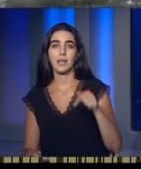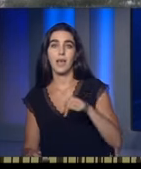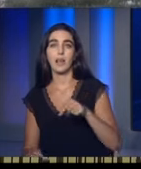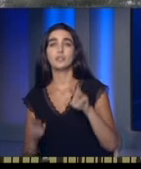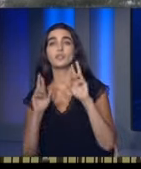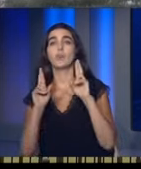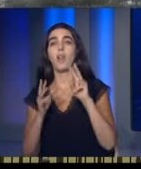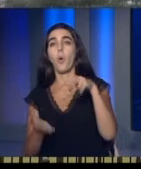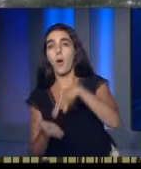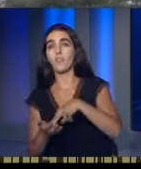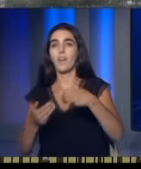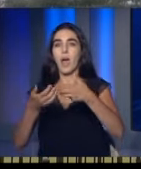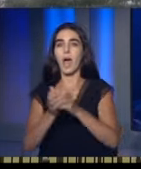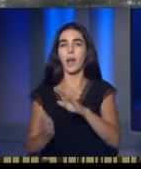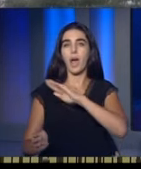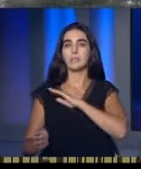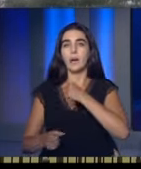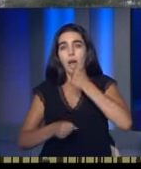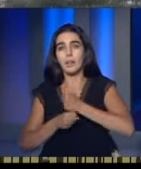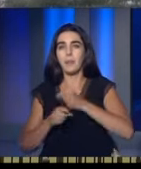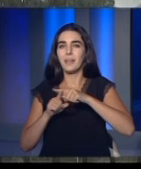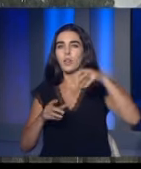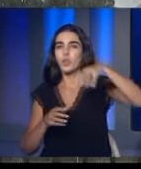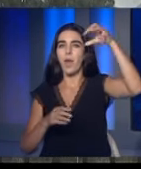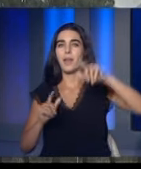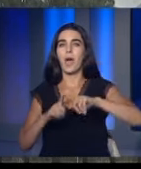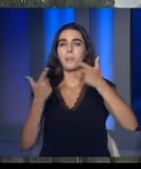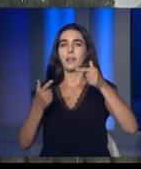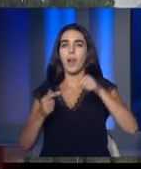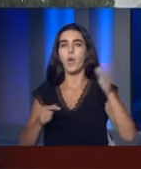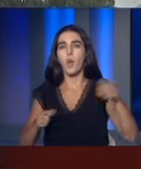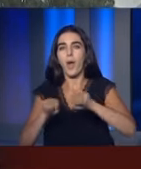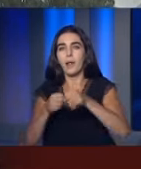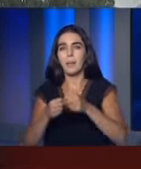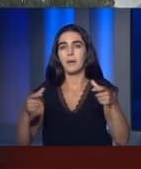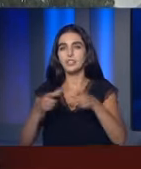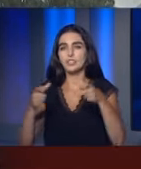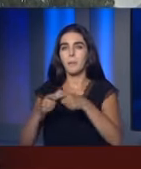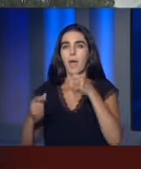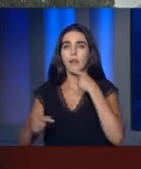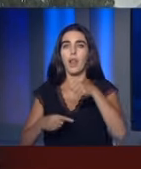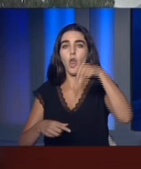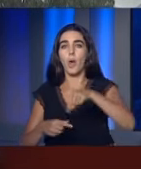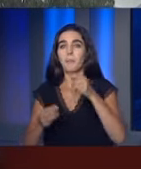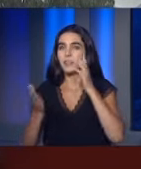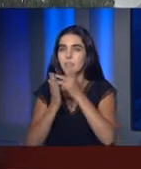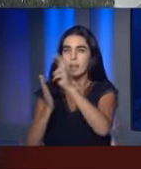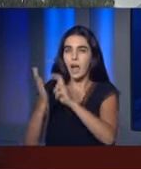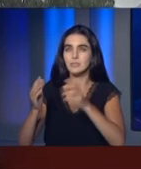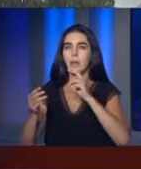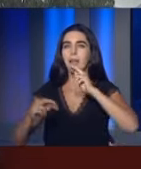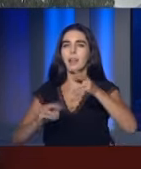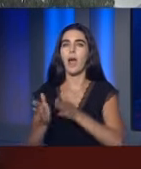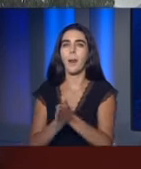على قيد الأمل يقف أهالي غزة بانتظار الدخان الأبيض من عدمه من اجتماع كابينة اليوم لدراسة